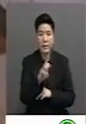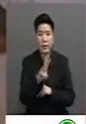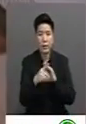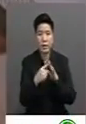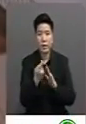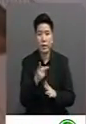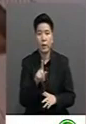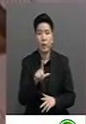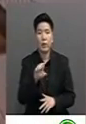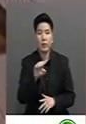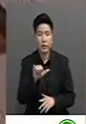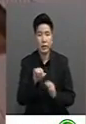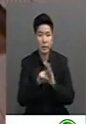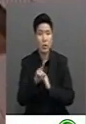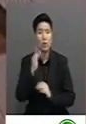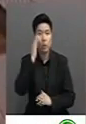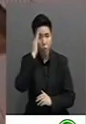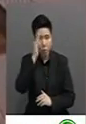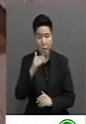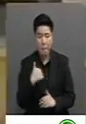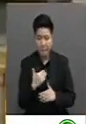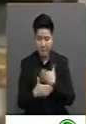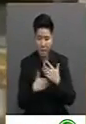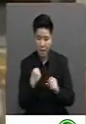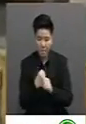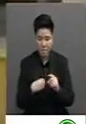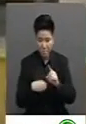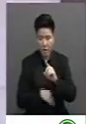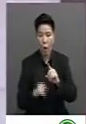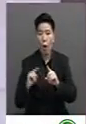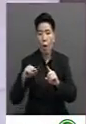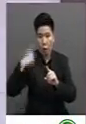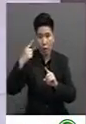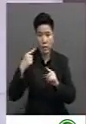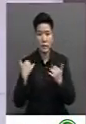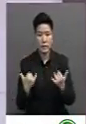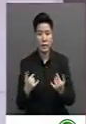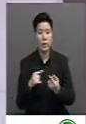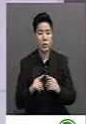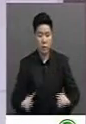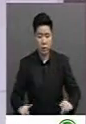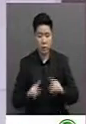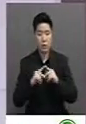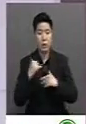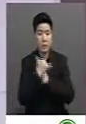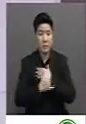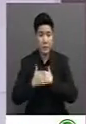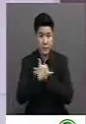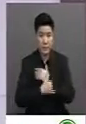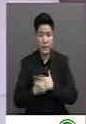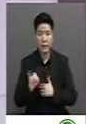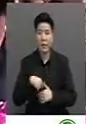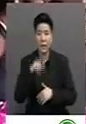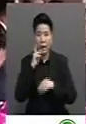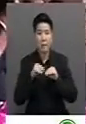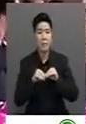ไปรวมทั้งการพัฒนาขีดความสามารถในการชิงโจมตีก่อนด้วยนอกจากนี้กระทรวงการต่างประเทศเกาหลีเหนือยังออก